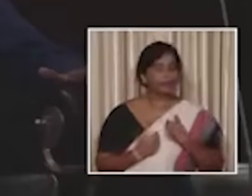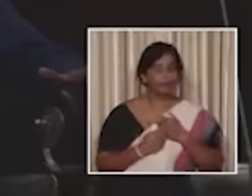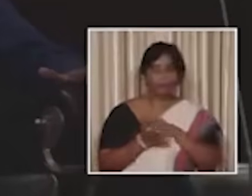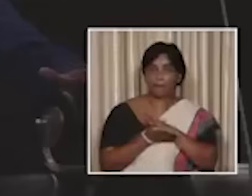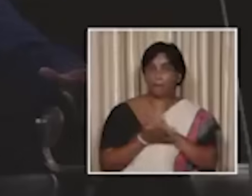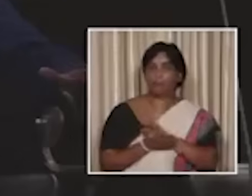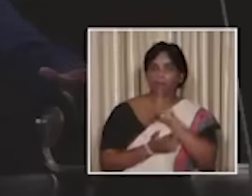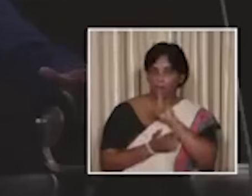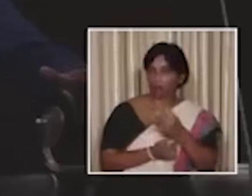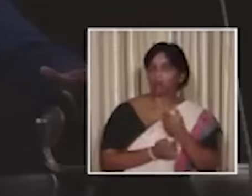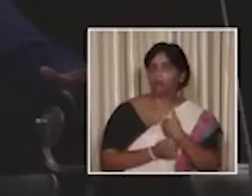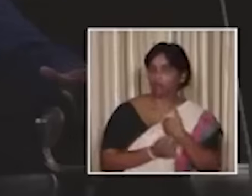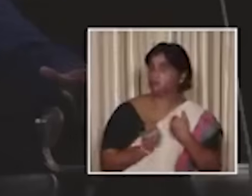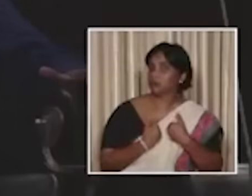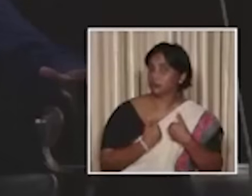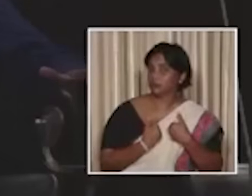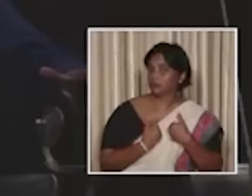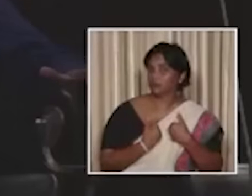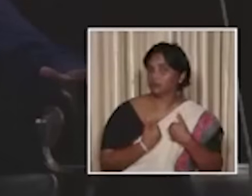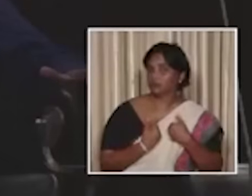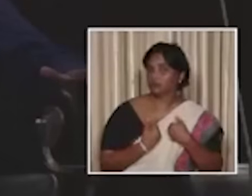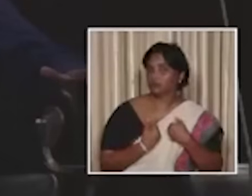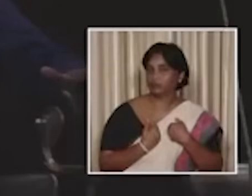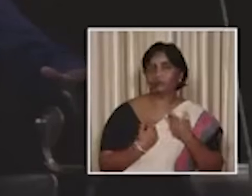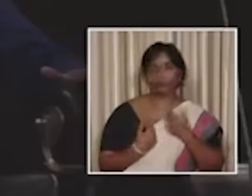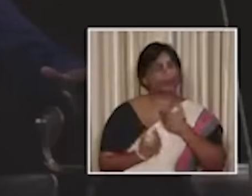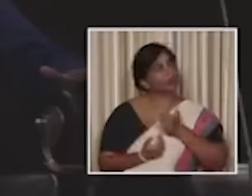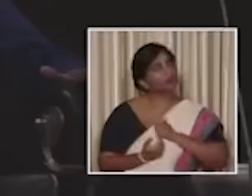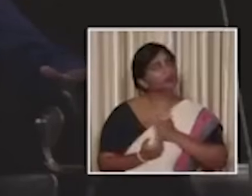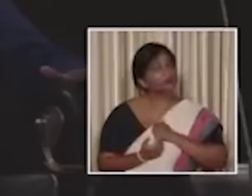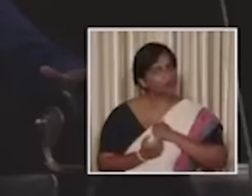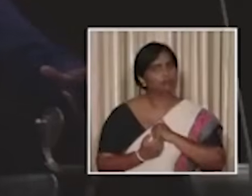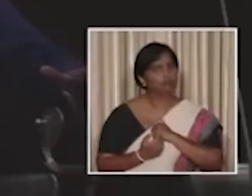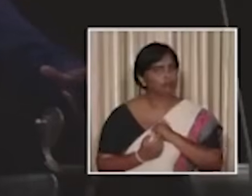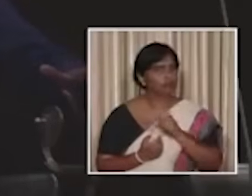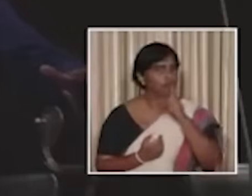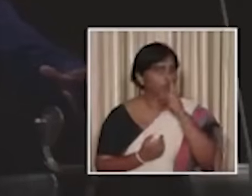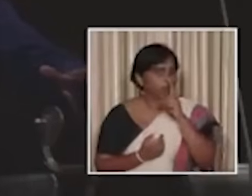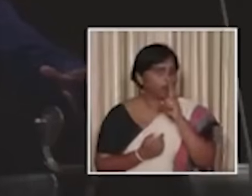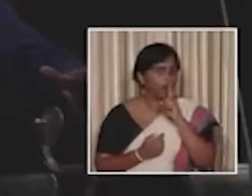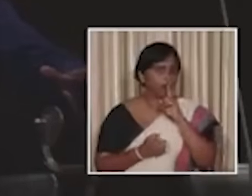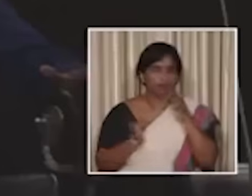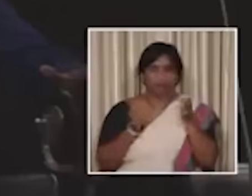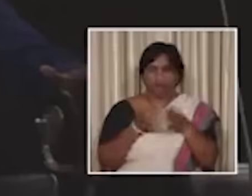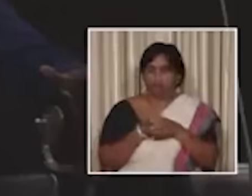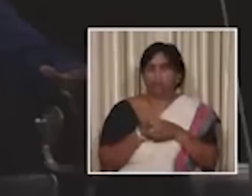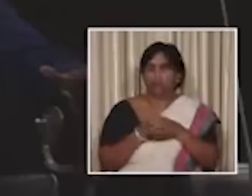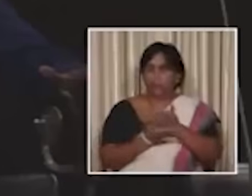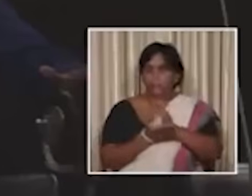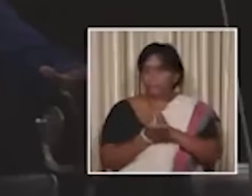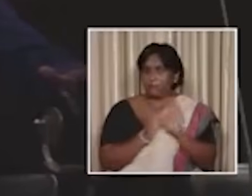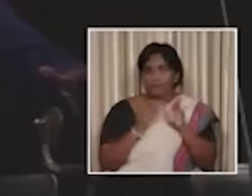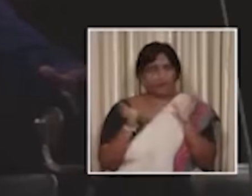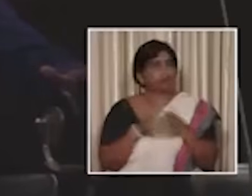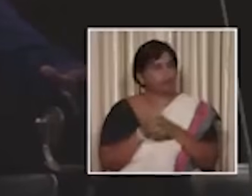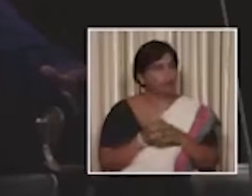to live within one united, undivided, indivisible country. We are